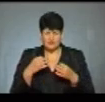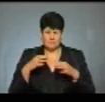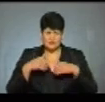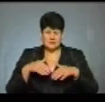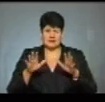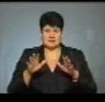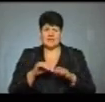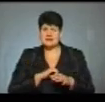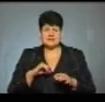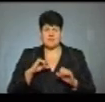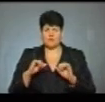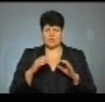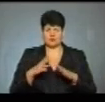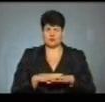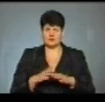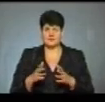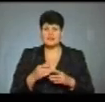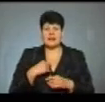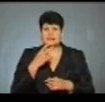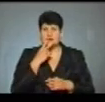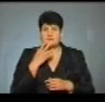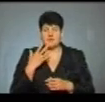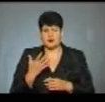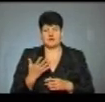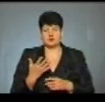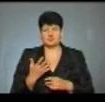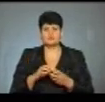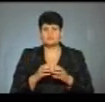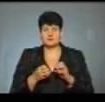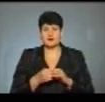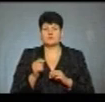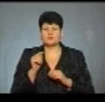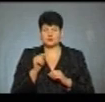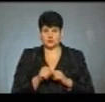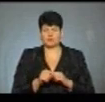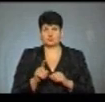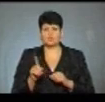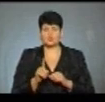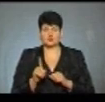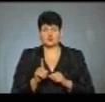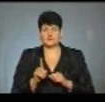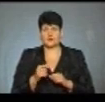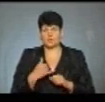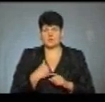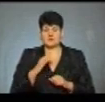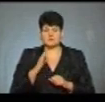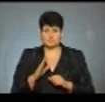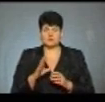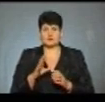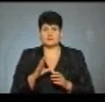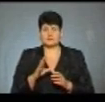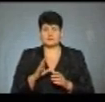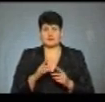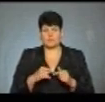хай ринок сам покерує. Я не бачу ніякої насправді загрози в тому, що в нас буде запровадження для мого